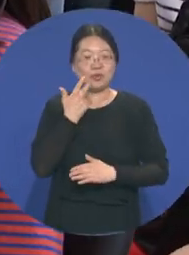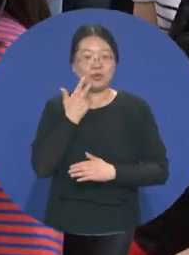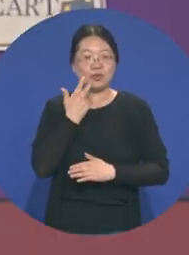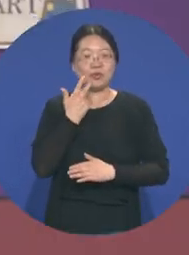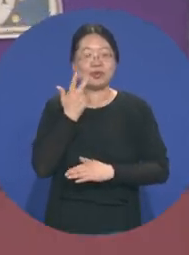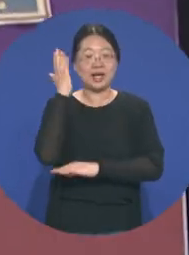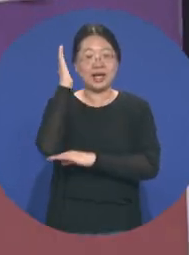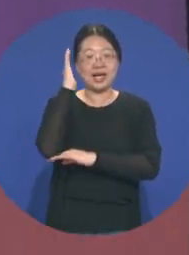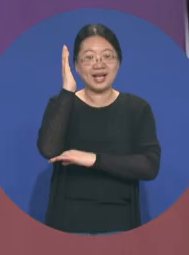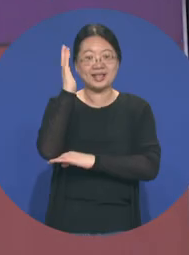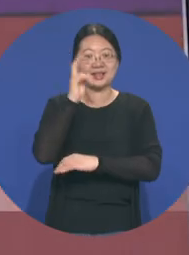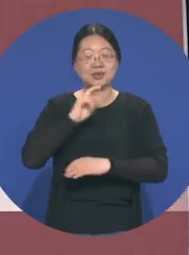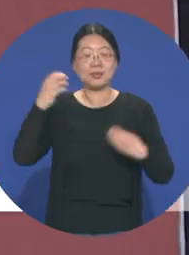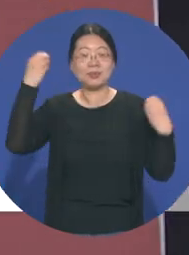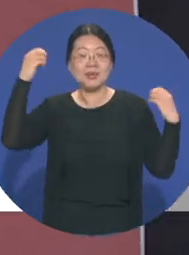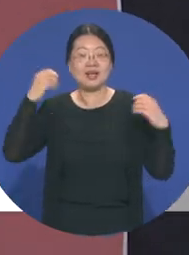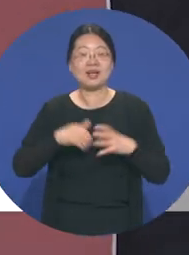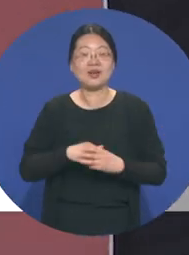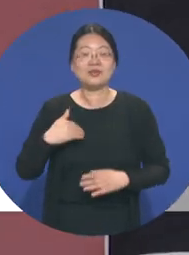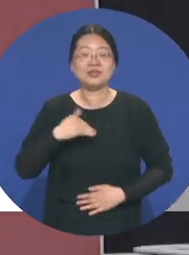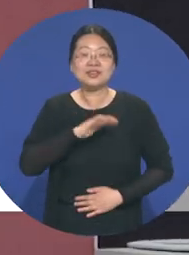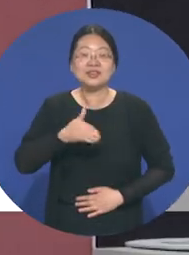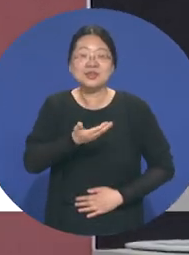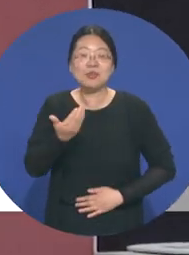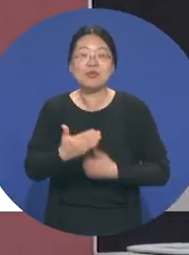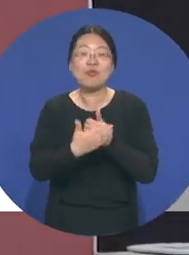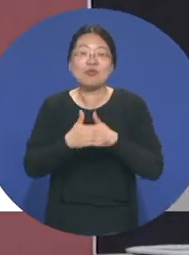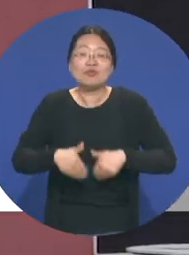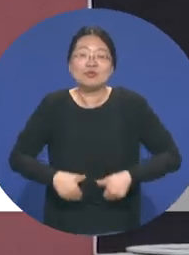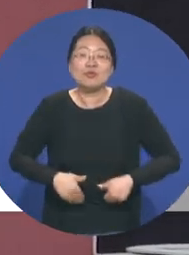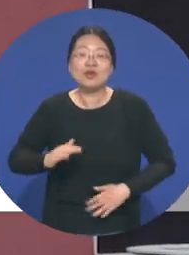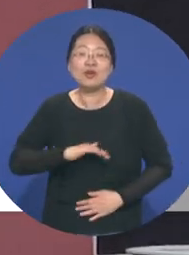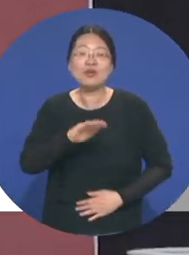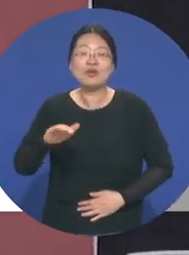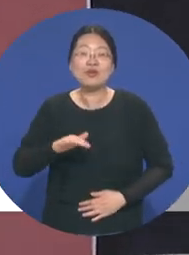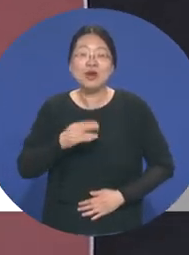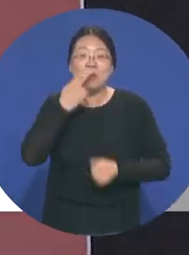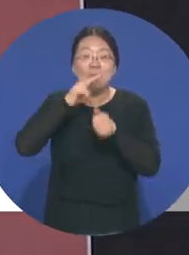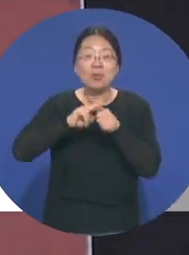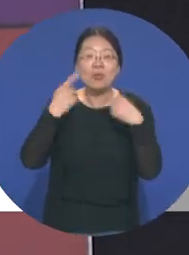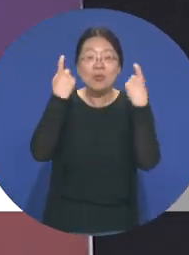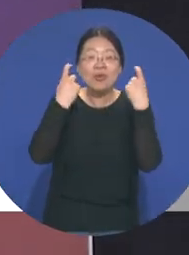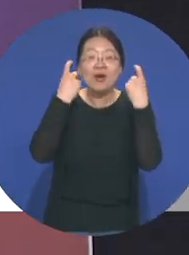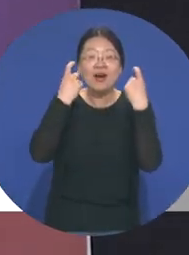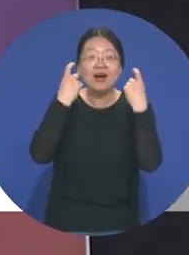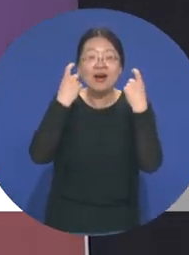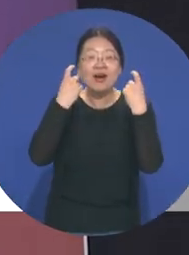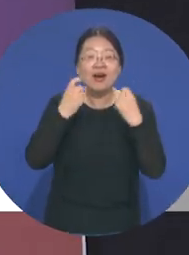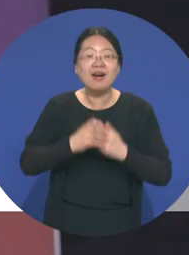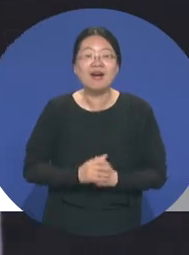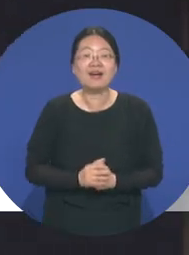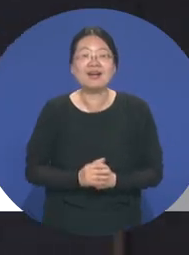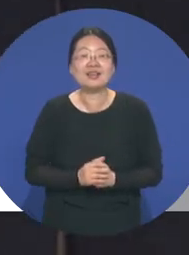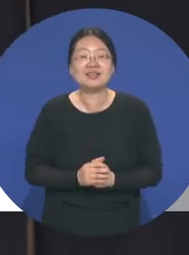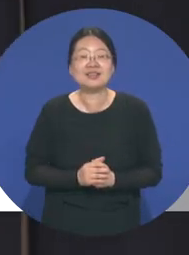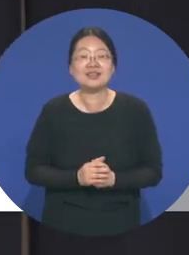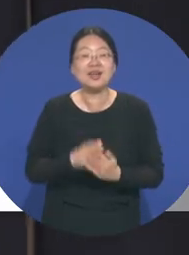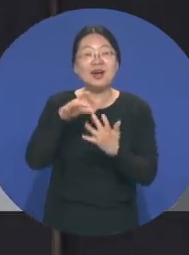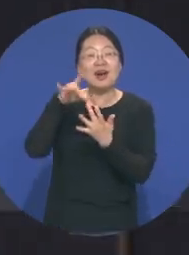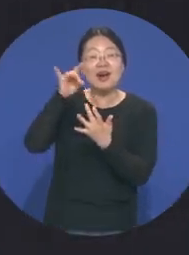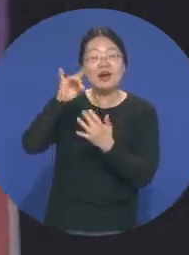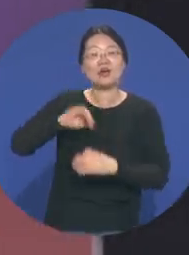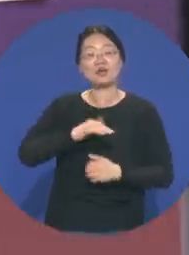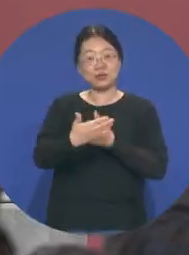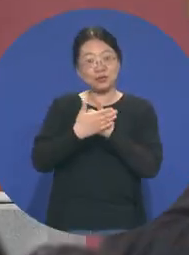뮤지컬입니다. We need your help. We need to choose a quest. Will you